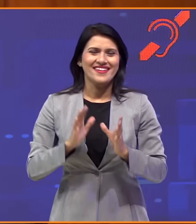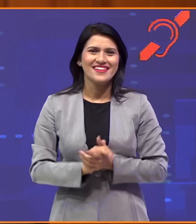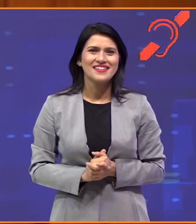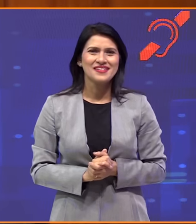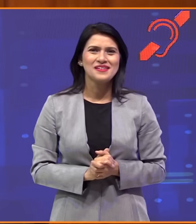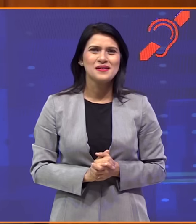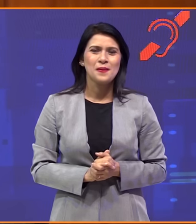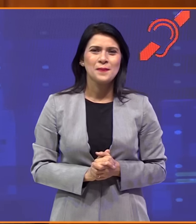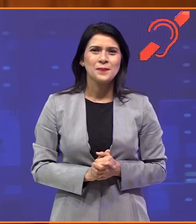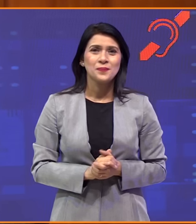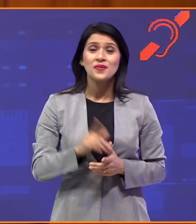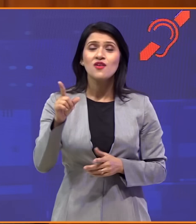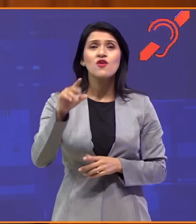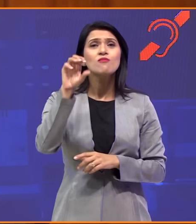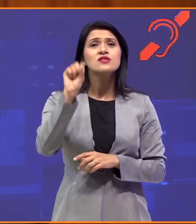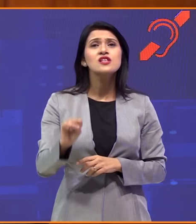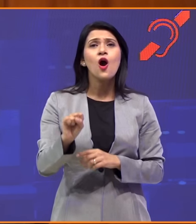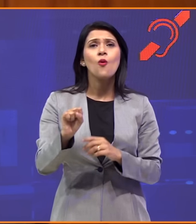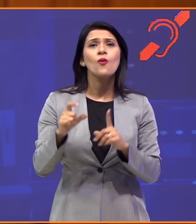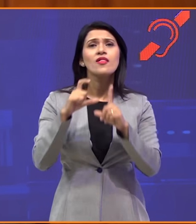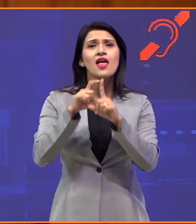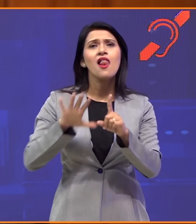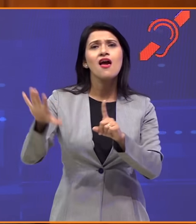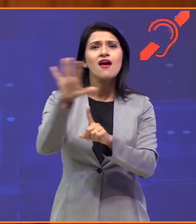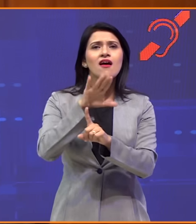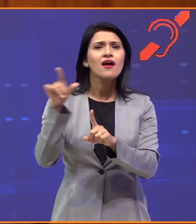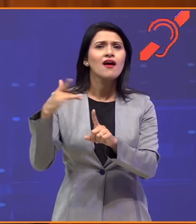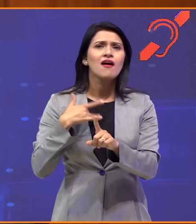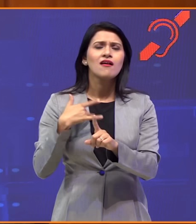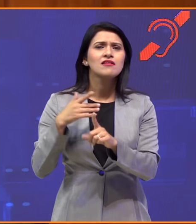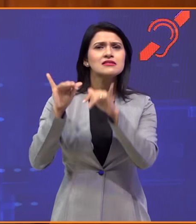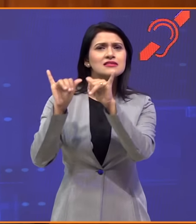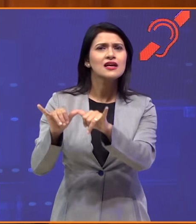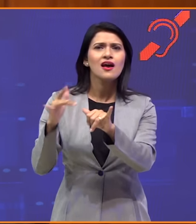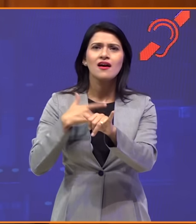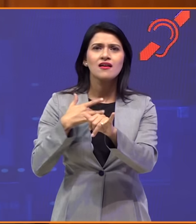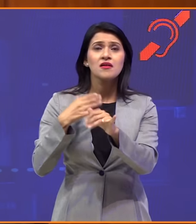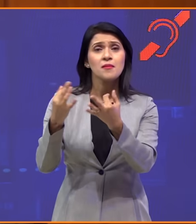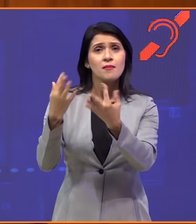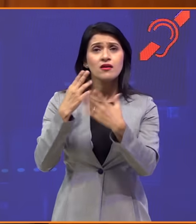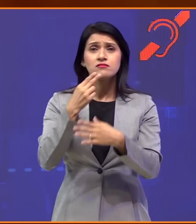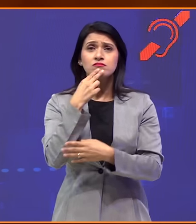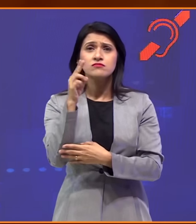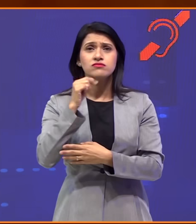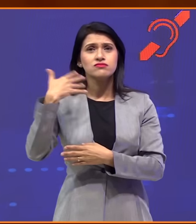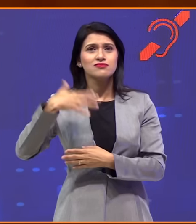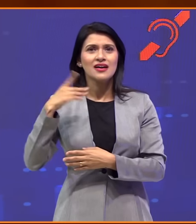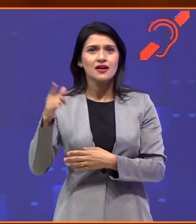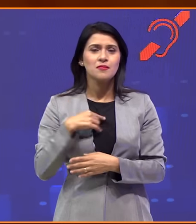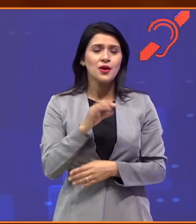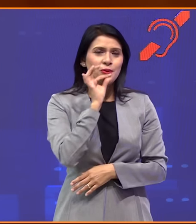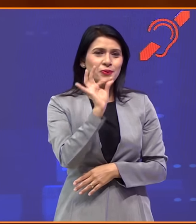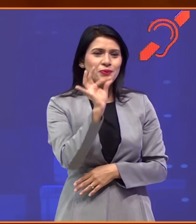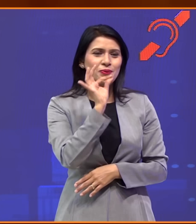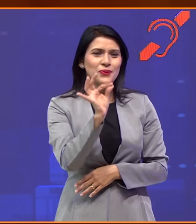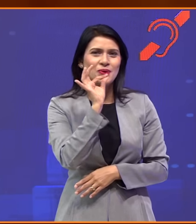खैर साउथ दिल्ली में रहने वाले लोग थे और मैं था कि ये लोग अच्छी वाली सिगरेट पीते थे और मैं अच्छी वाली बीड़ी